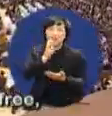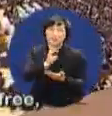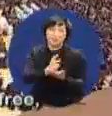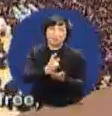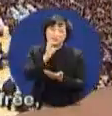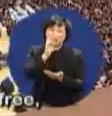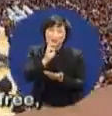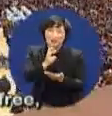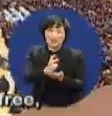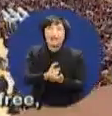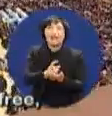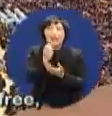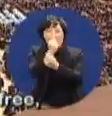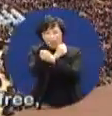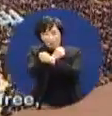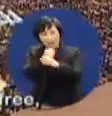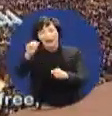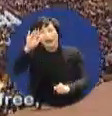성령의 법이